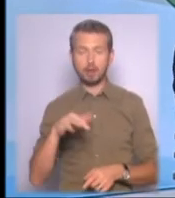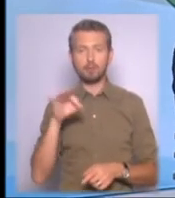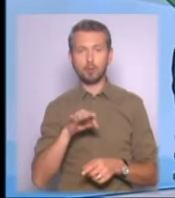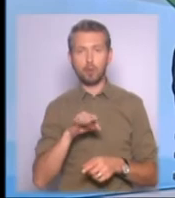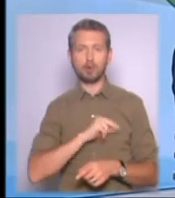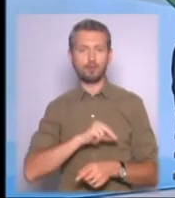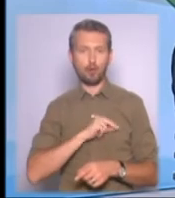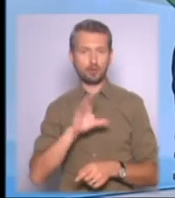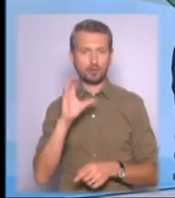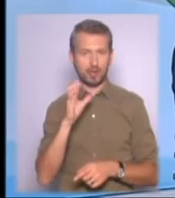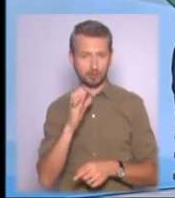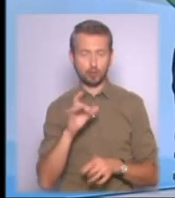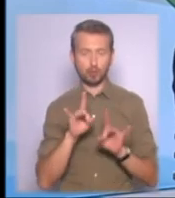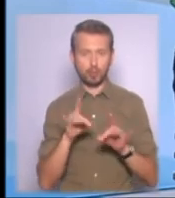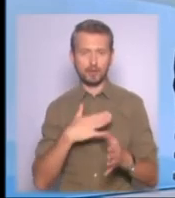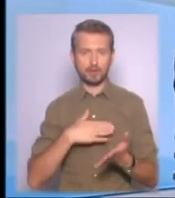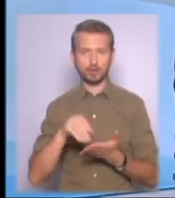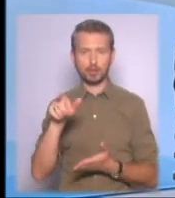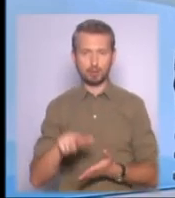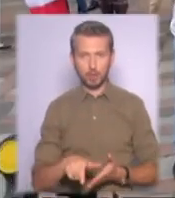середу розповість Вікторія Попович.